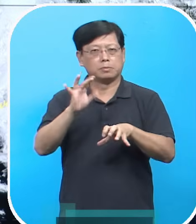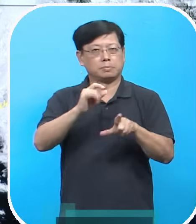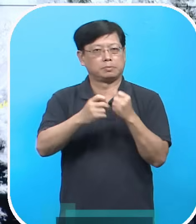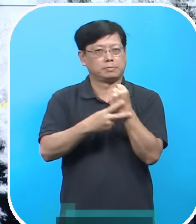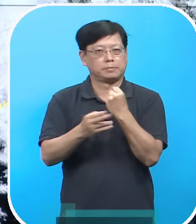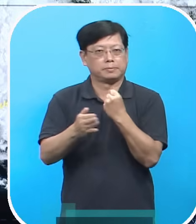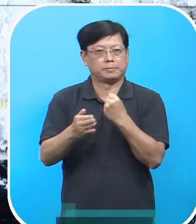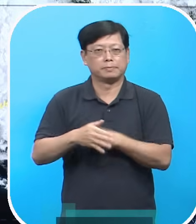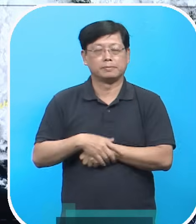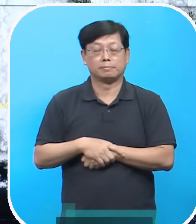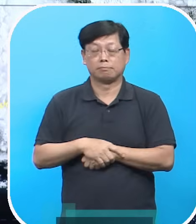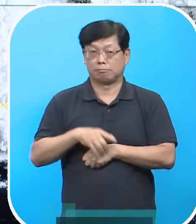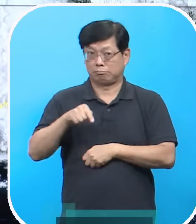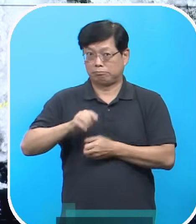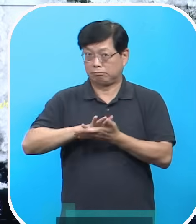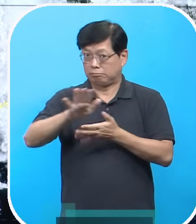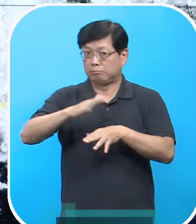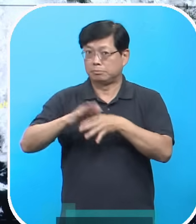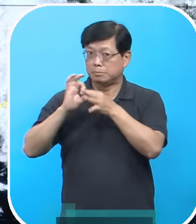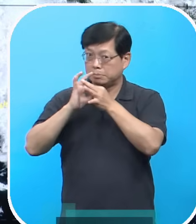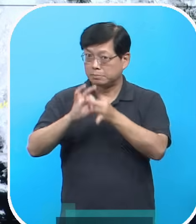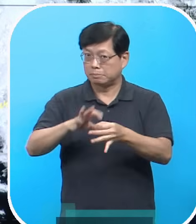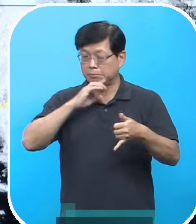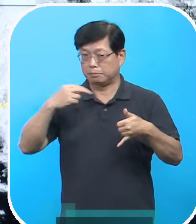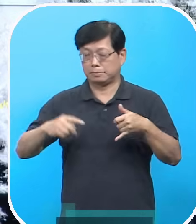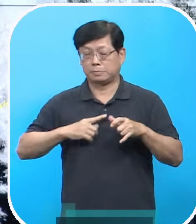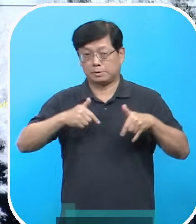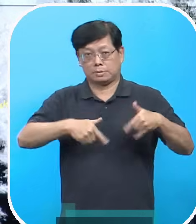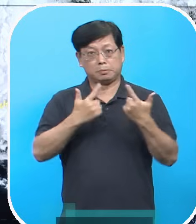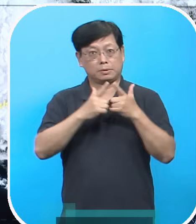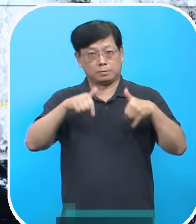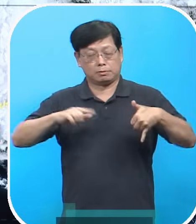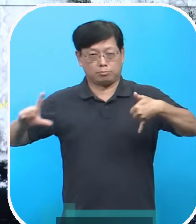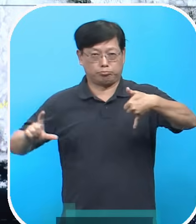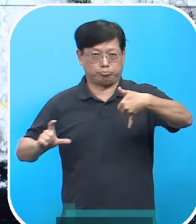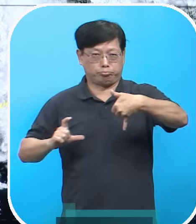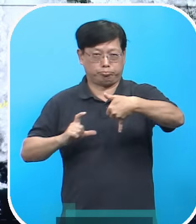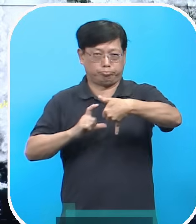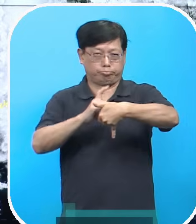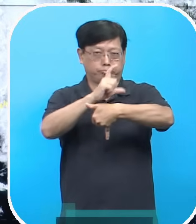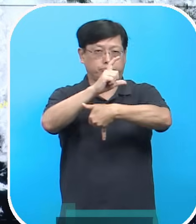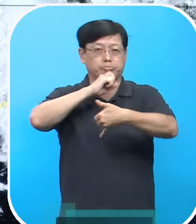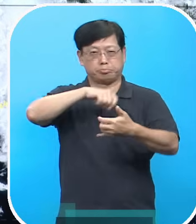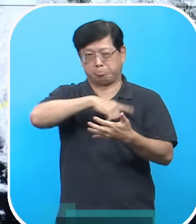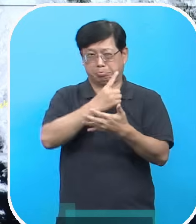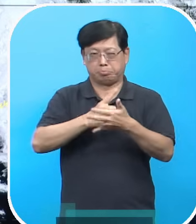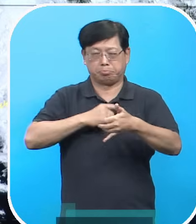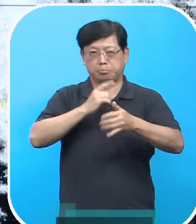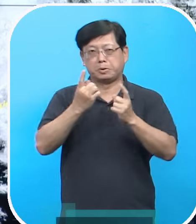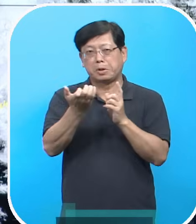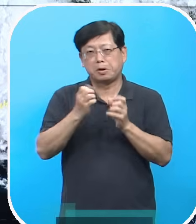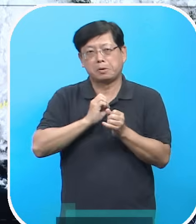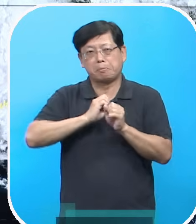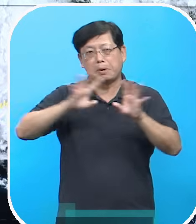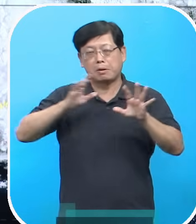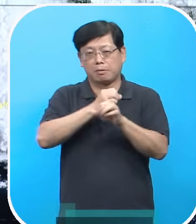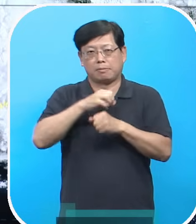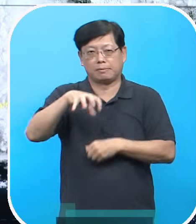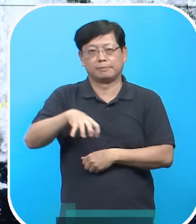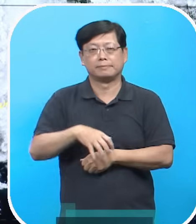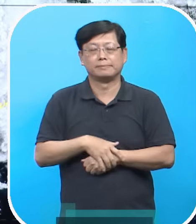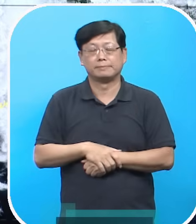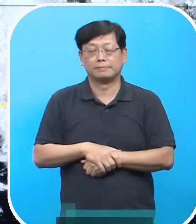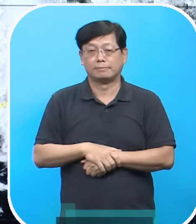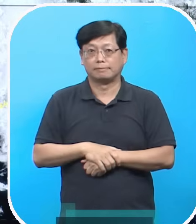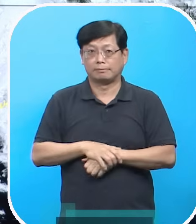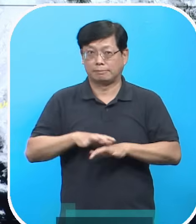面上。这个台风未来会持续的往西北西方向移动，逐渐的笼罩上述的警戒区域。那